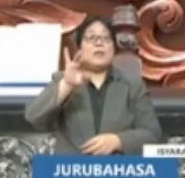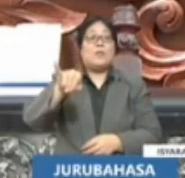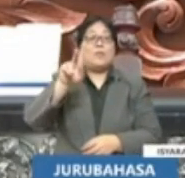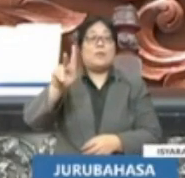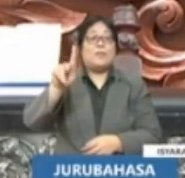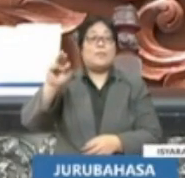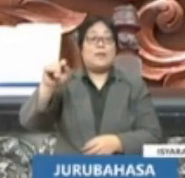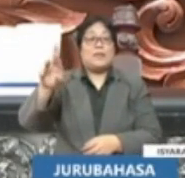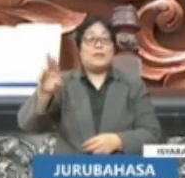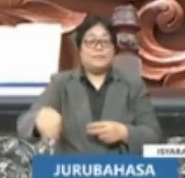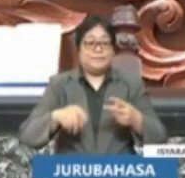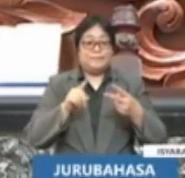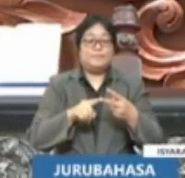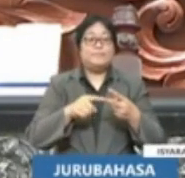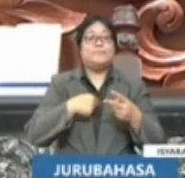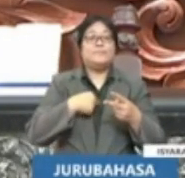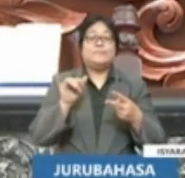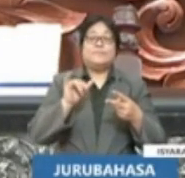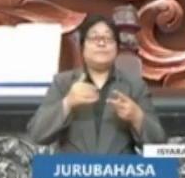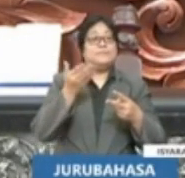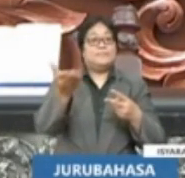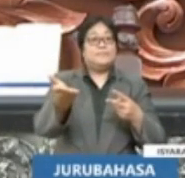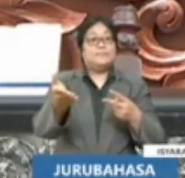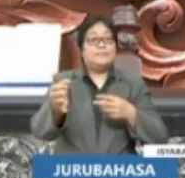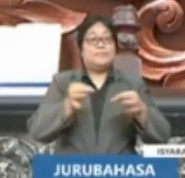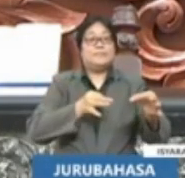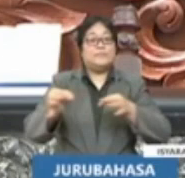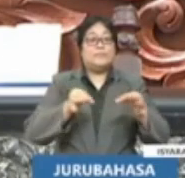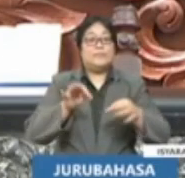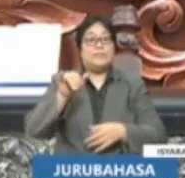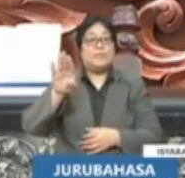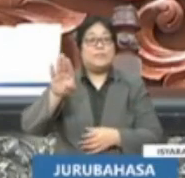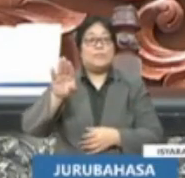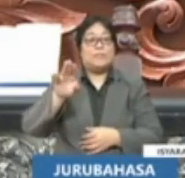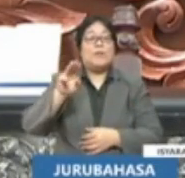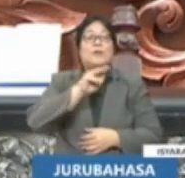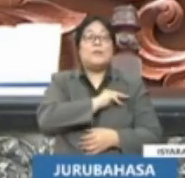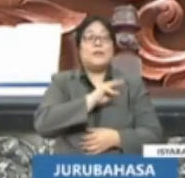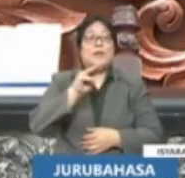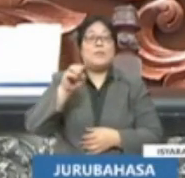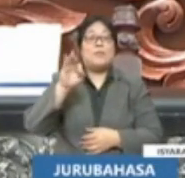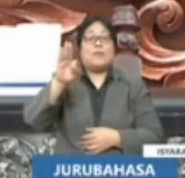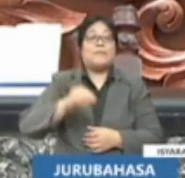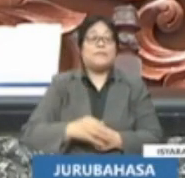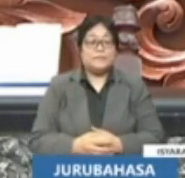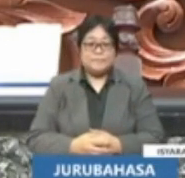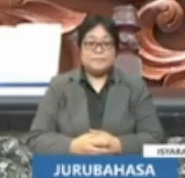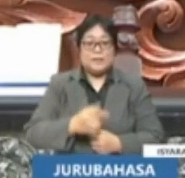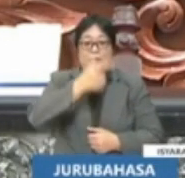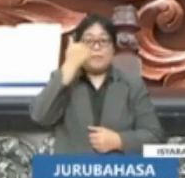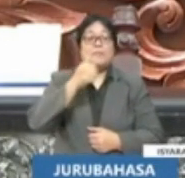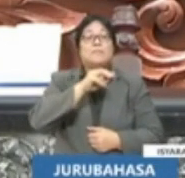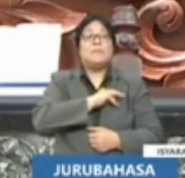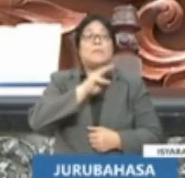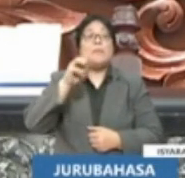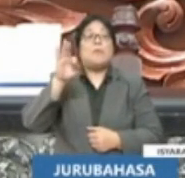Berhormat Damansara. Saya juga meminta penjelasan daripada Yang Berhormat Menteri Kewangan kerana Yang Berhormat